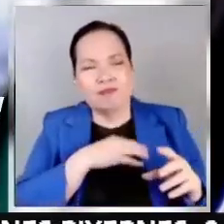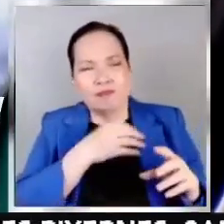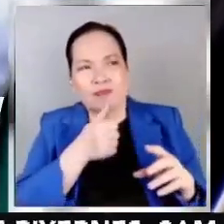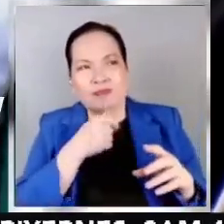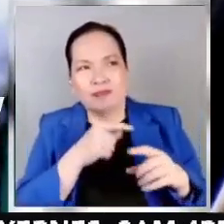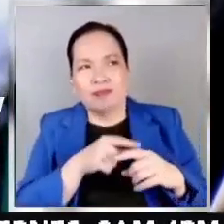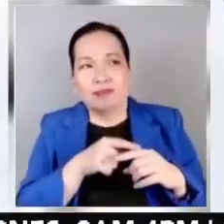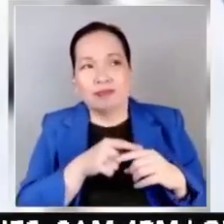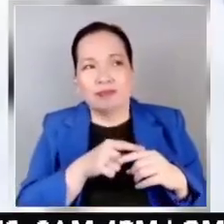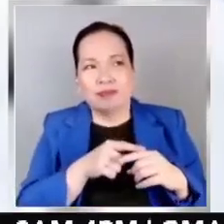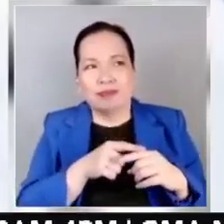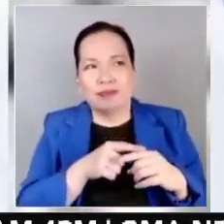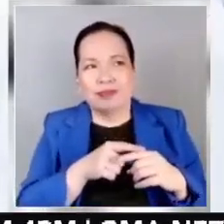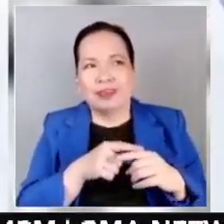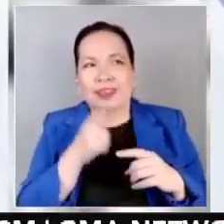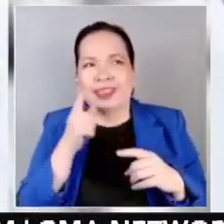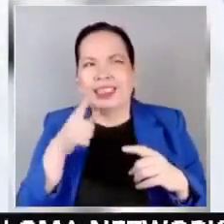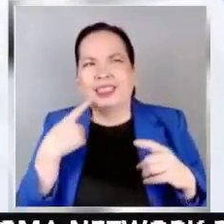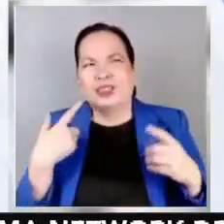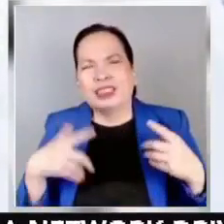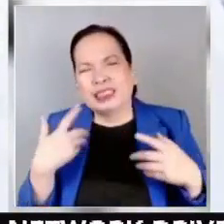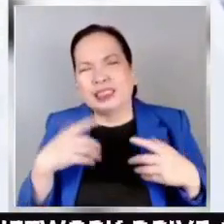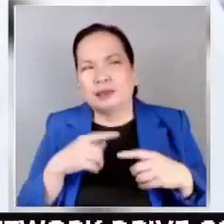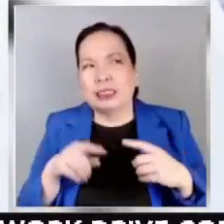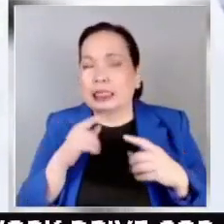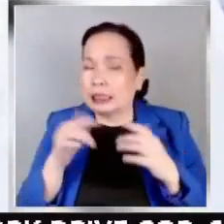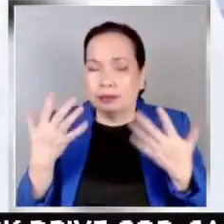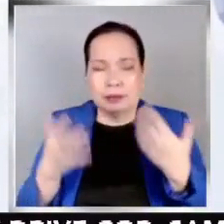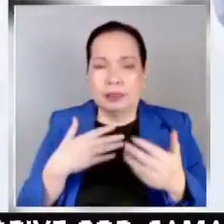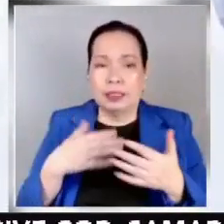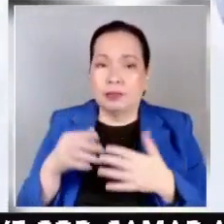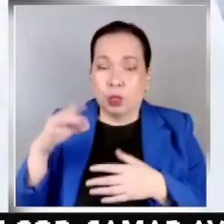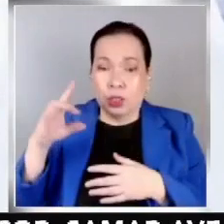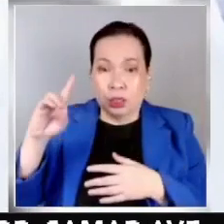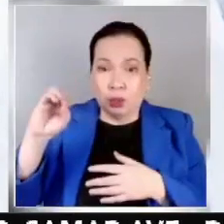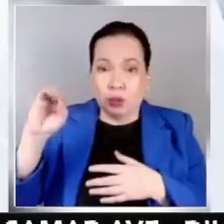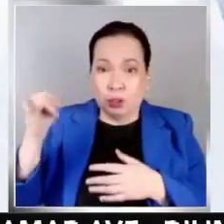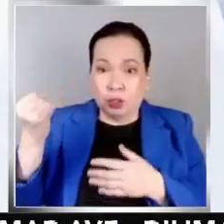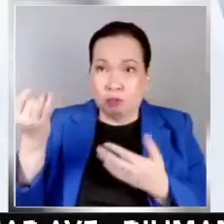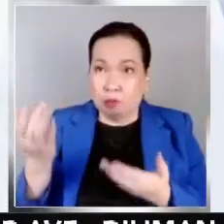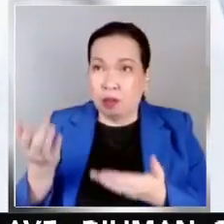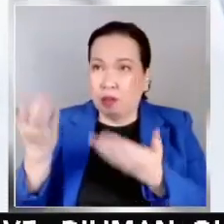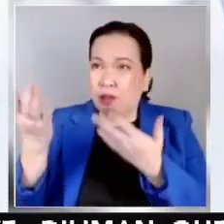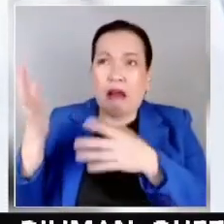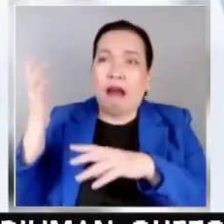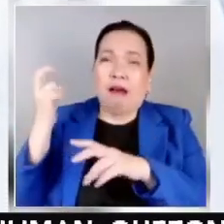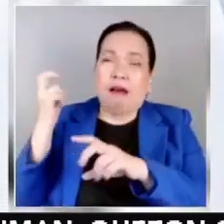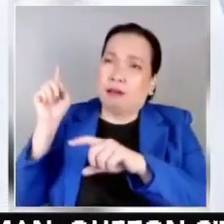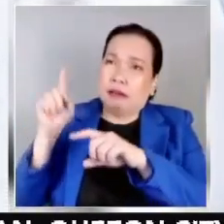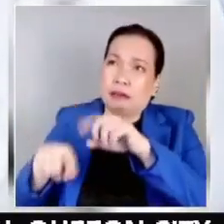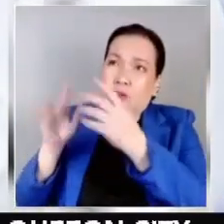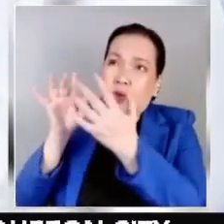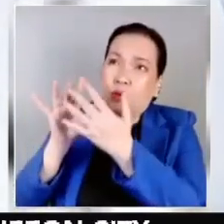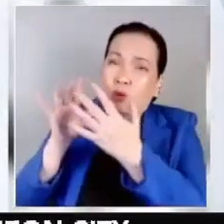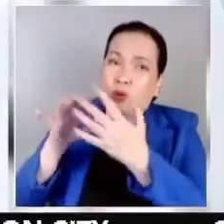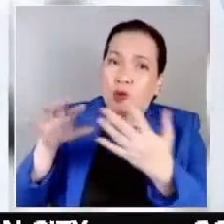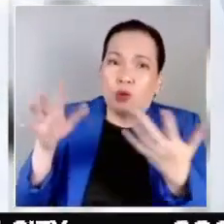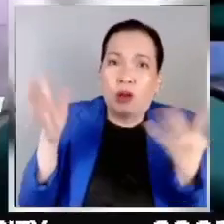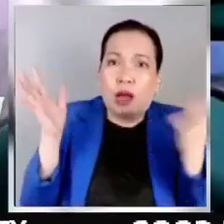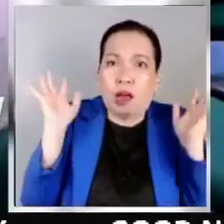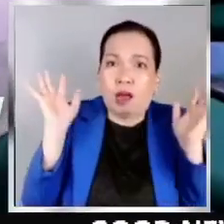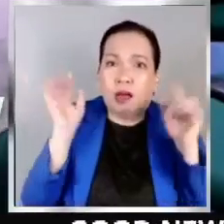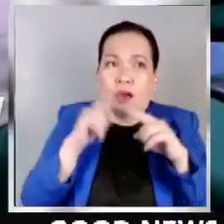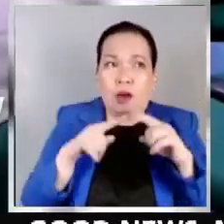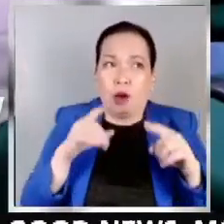Parang lutong-luto na ako. Pag po nasa DOJ na siya, hindi na po namin siya kontrolado. Wala na pong hand si Commissioner